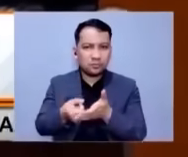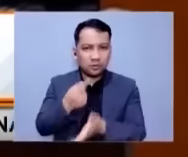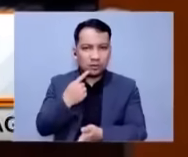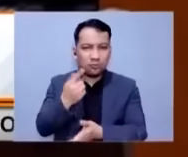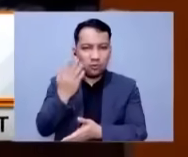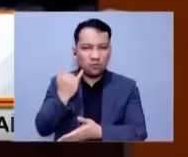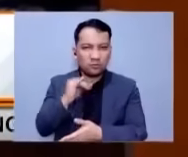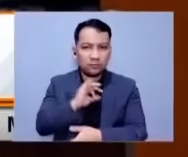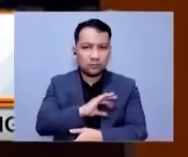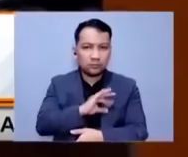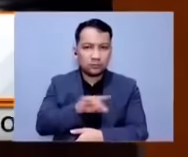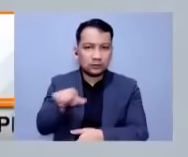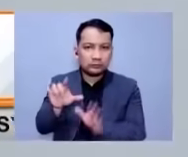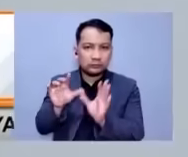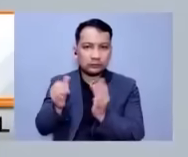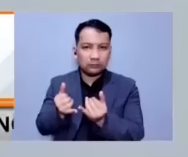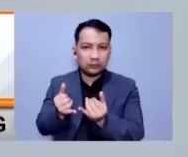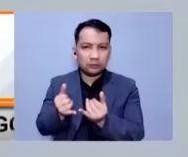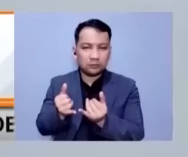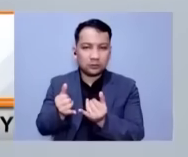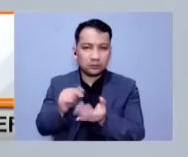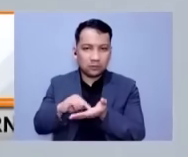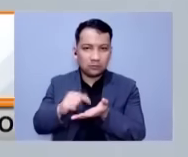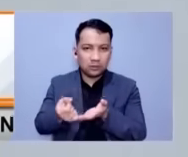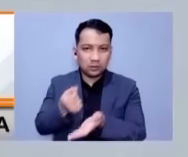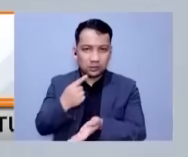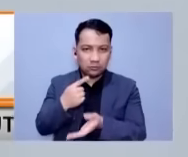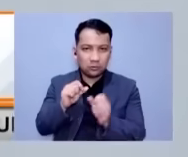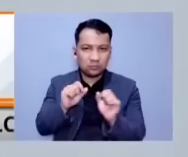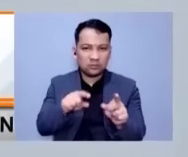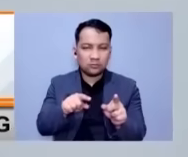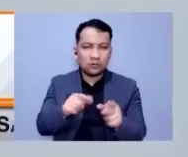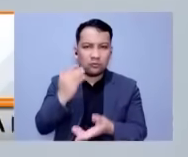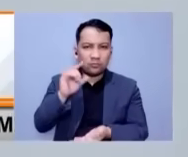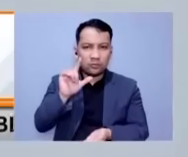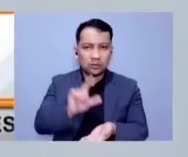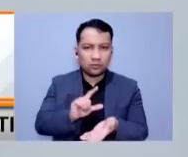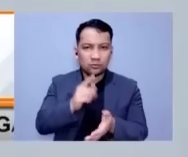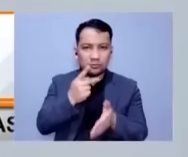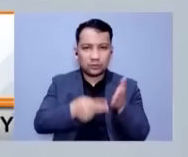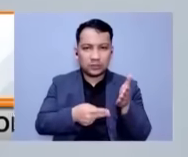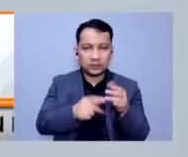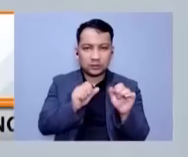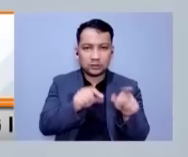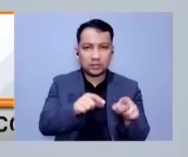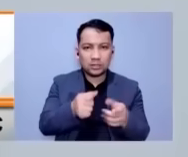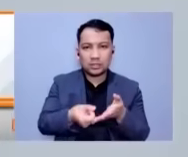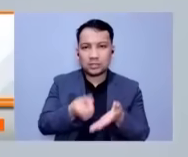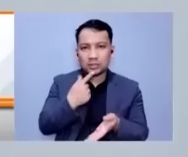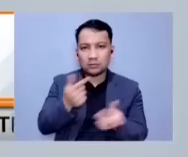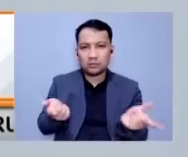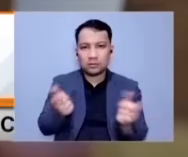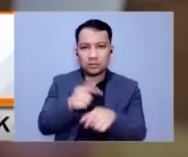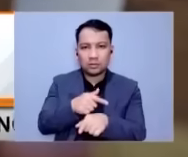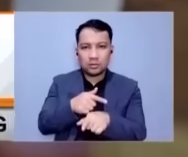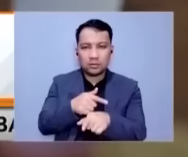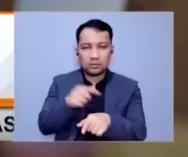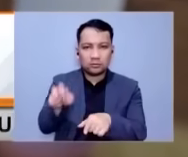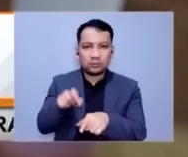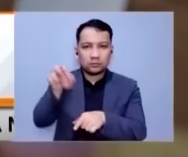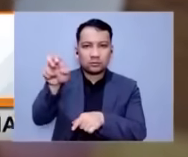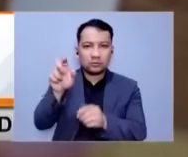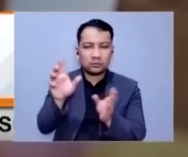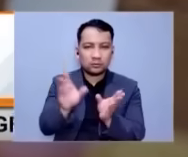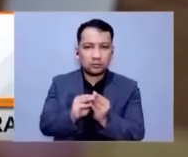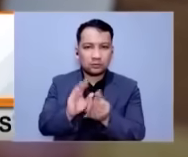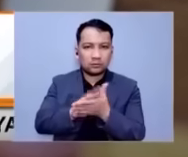kumita ang isang kumpanya. Yan ay kahit meron namang mas abot kayang gamot na pwedeng bilhin. Ang kamalit daw niyan, travel abroad o